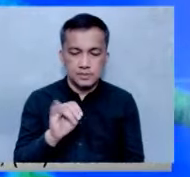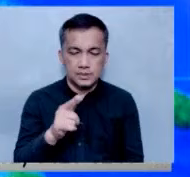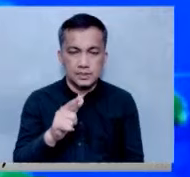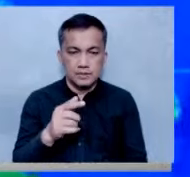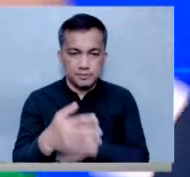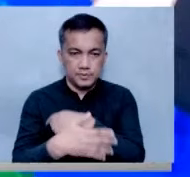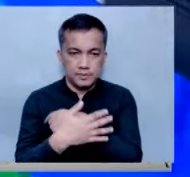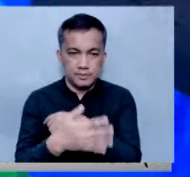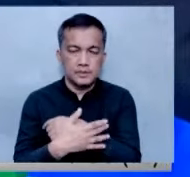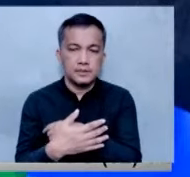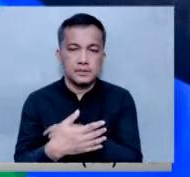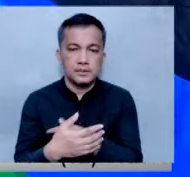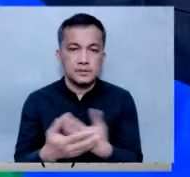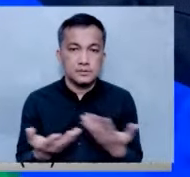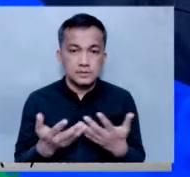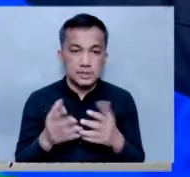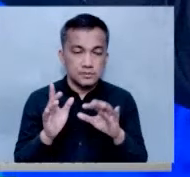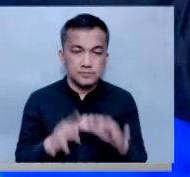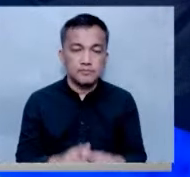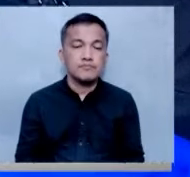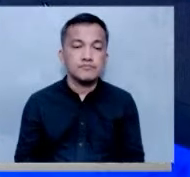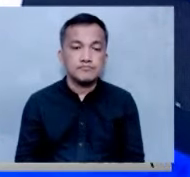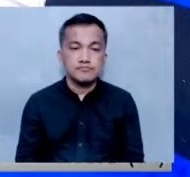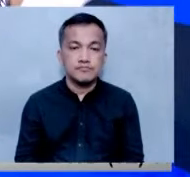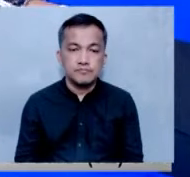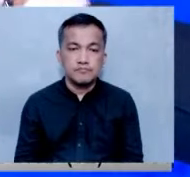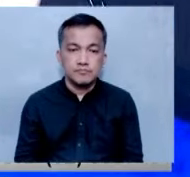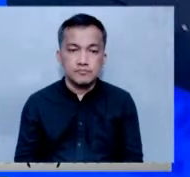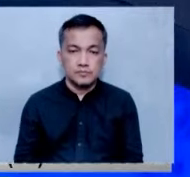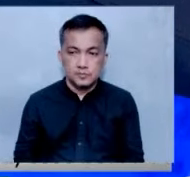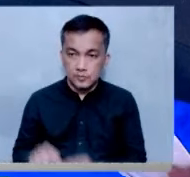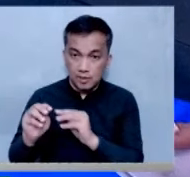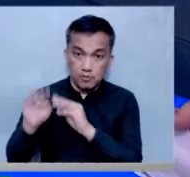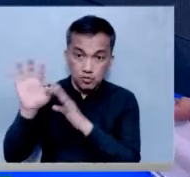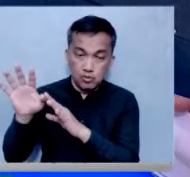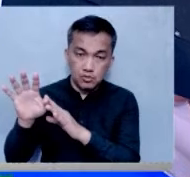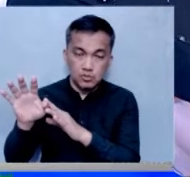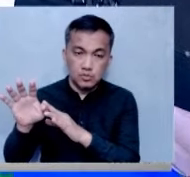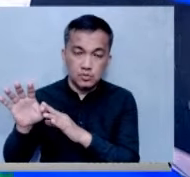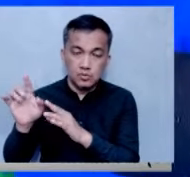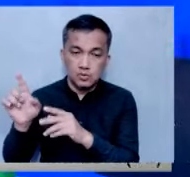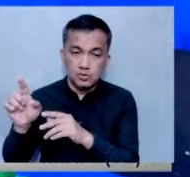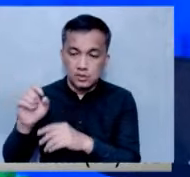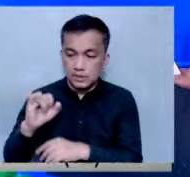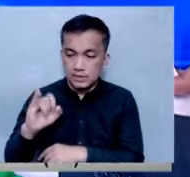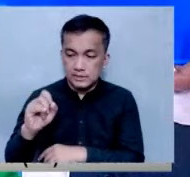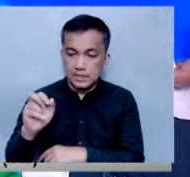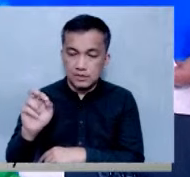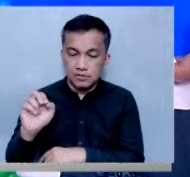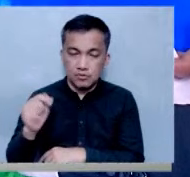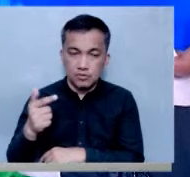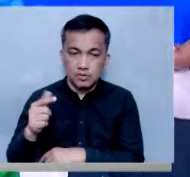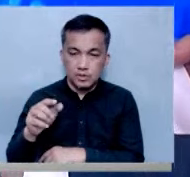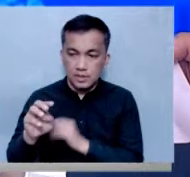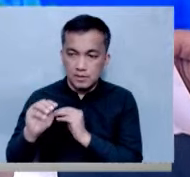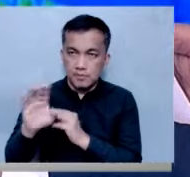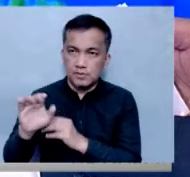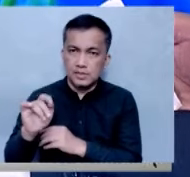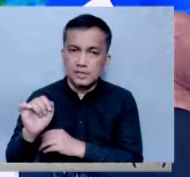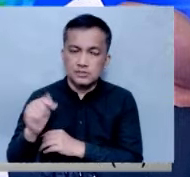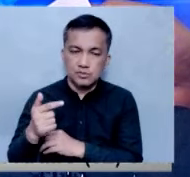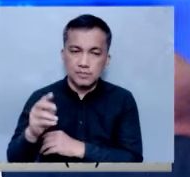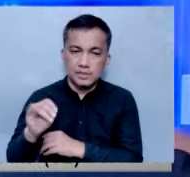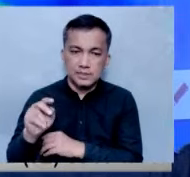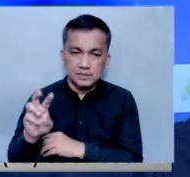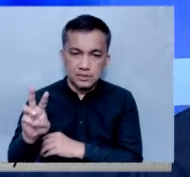nag-drain yung ulan. So nangyari po niyan, ito po mga bundok na ito. Ito po yung Isarog, Mount Asog, Mount Malinaw,